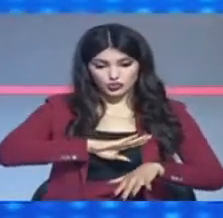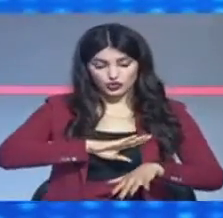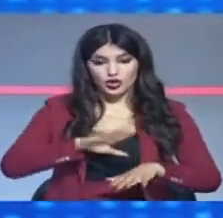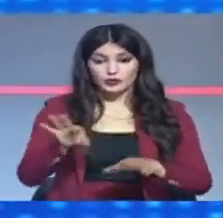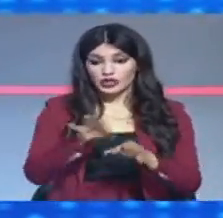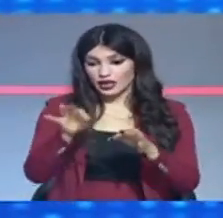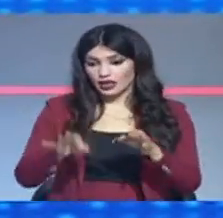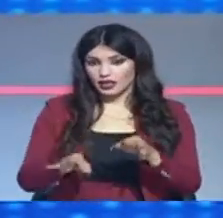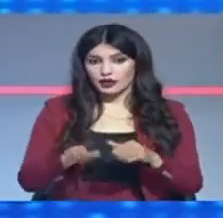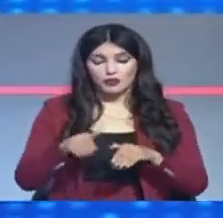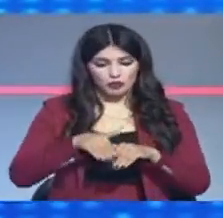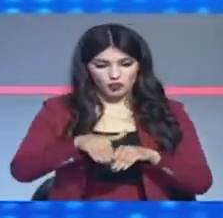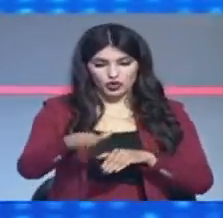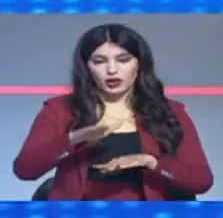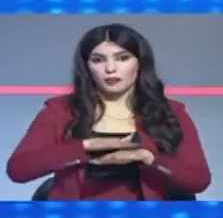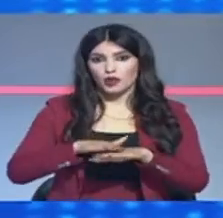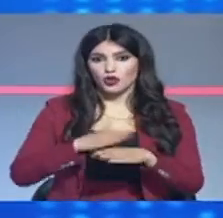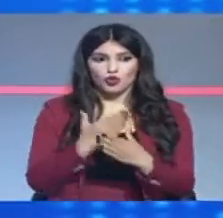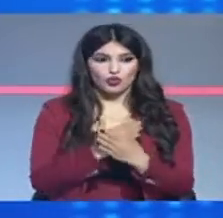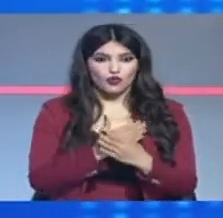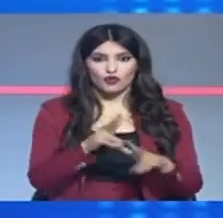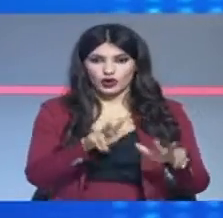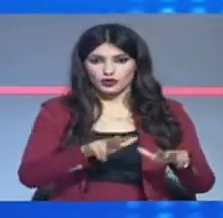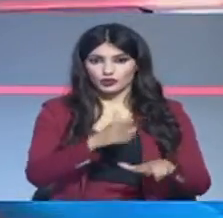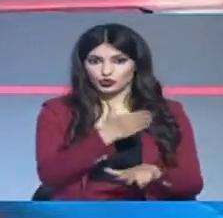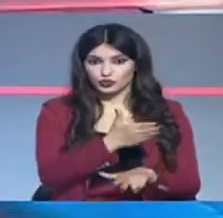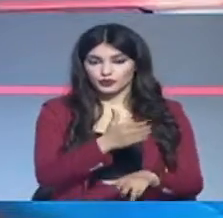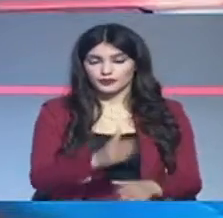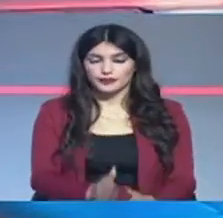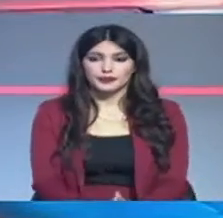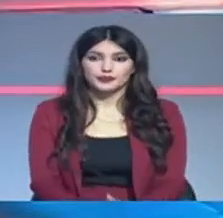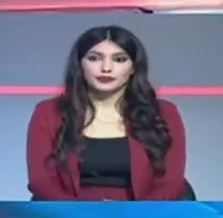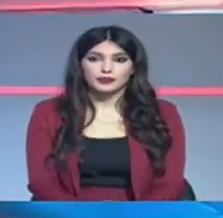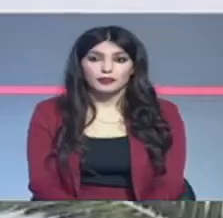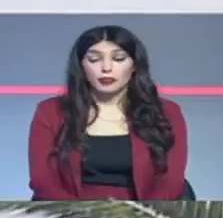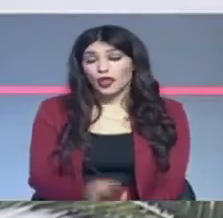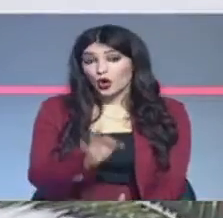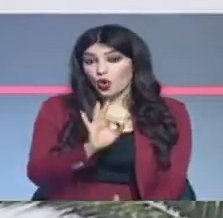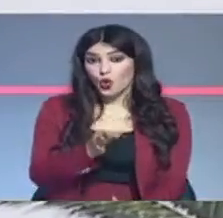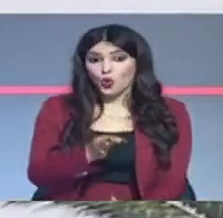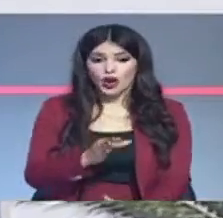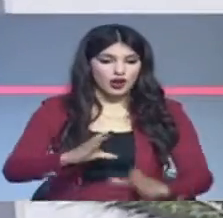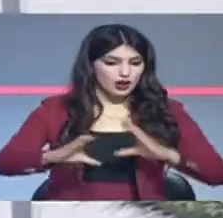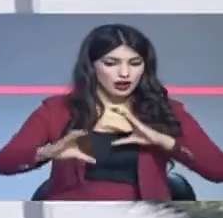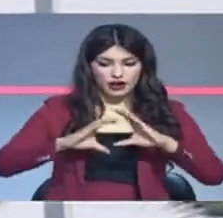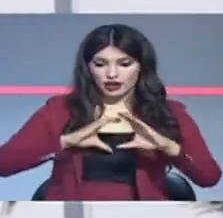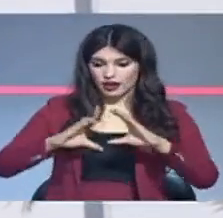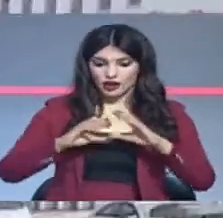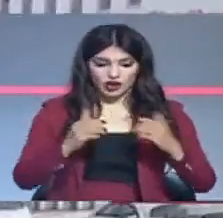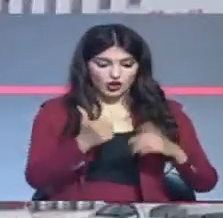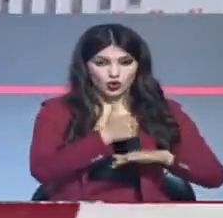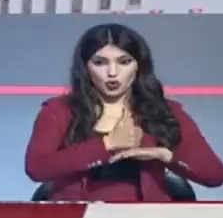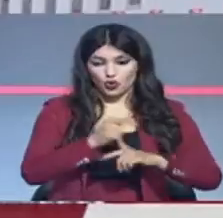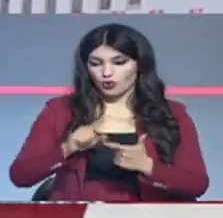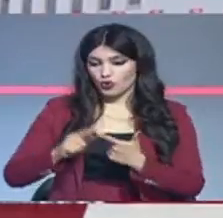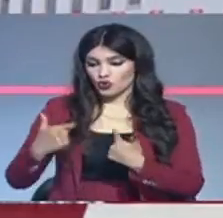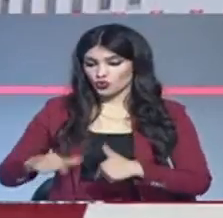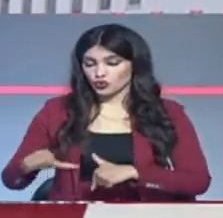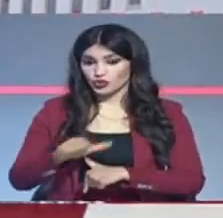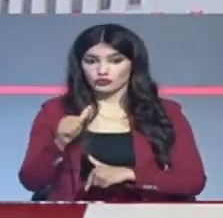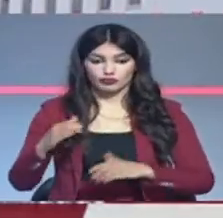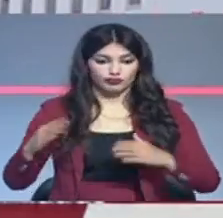متابعه للملف هذا التقرير بلا شك ان لغه الحوار بين رئيس الجمهوريه ورئيس الحكومه